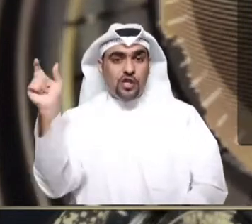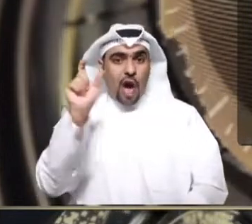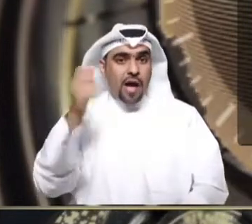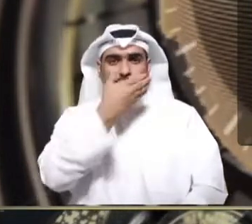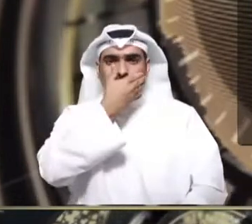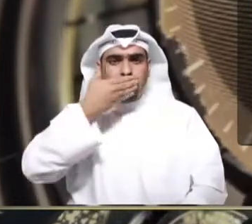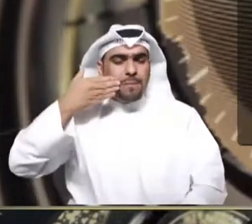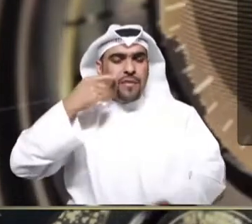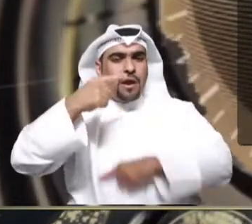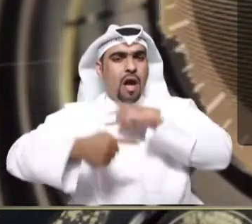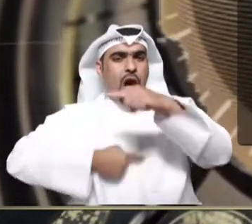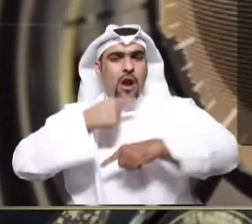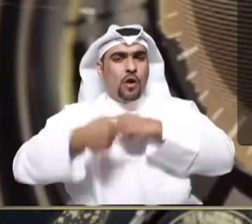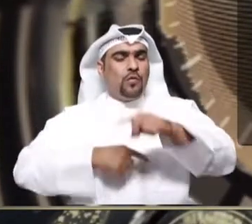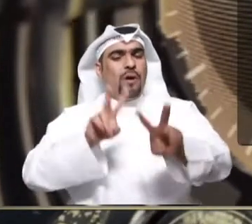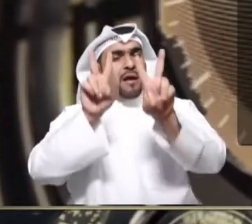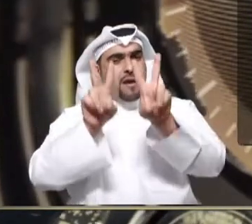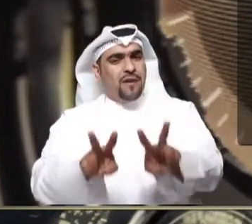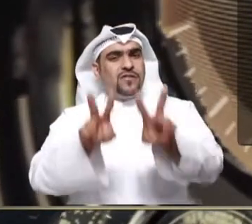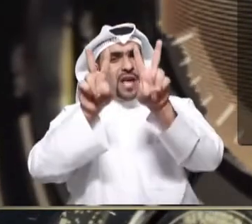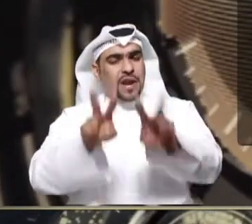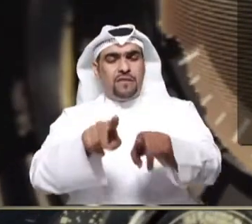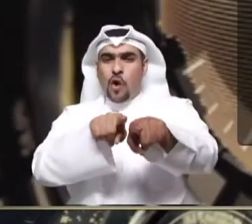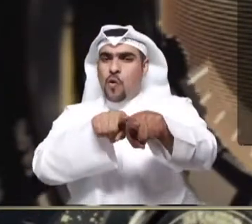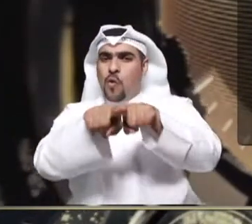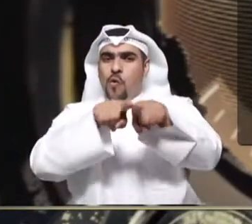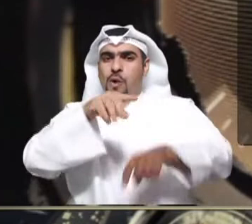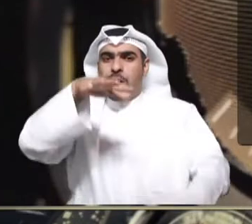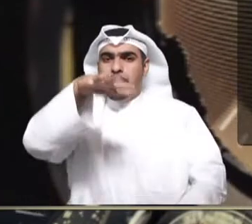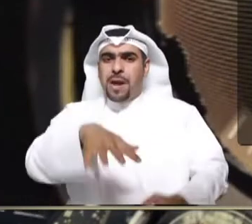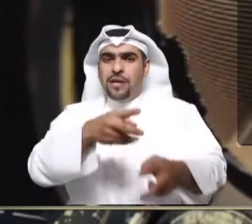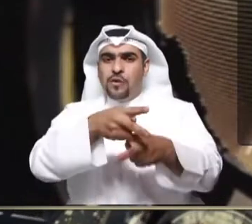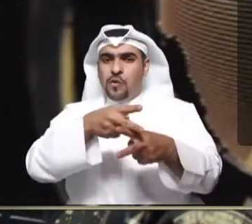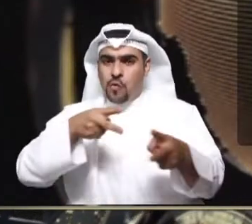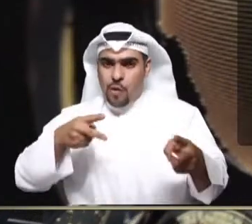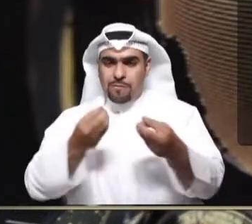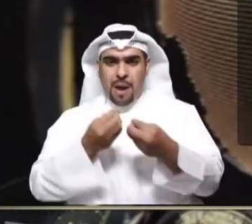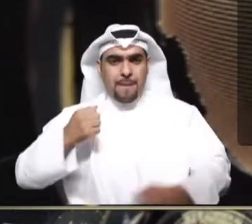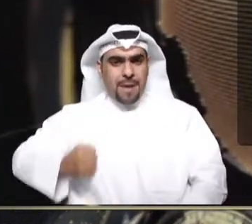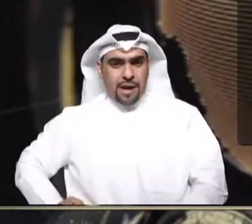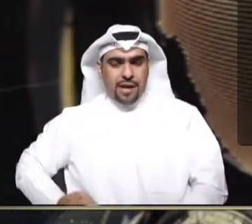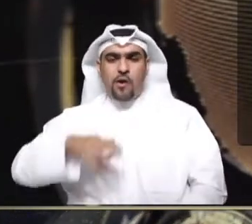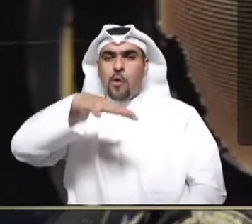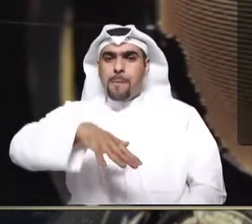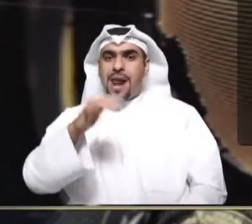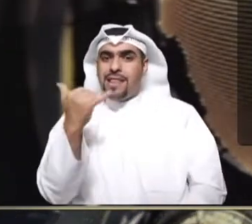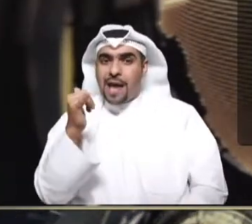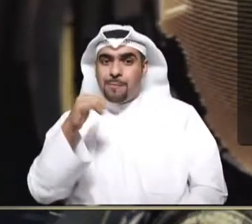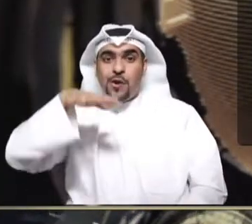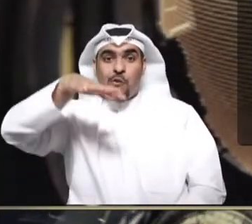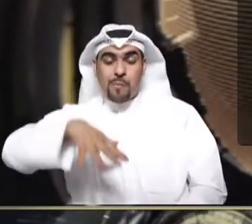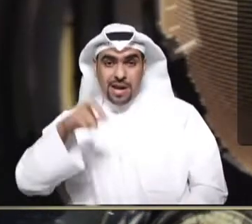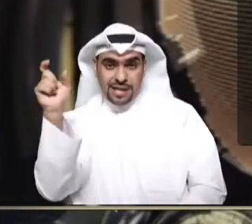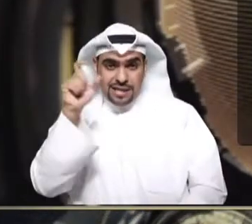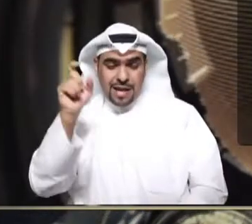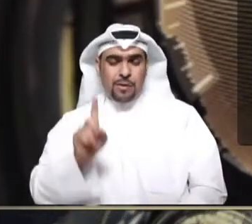على البلدين الشقيقين والشعبين الكريمين وعلى الأمتين العربية والإسلامية بوافر